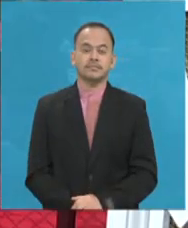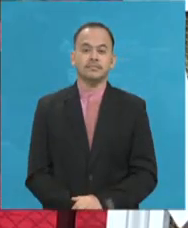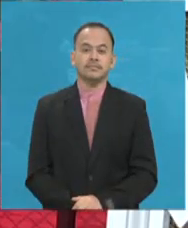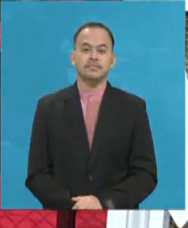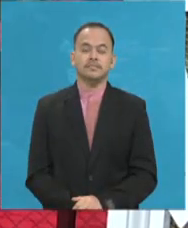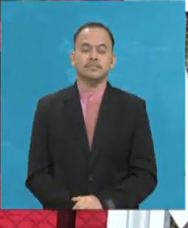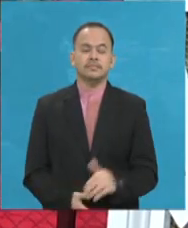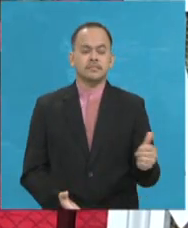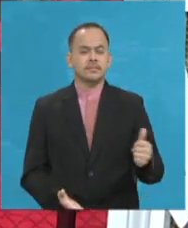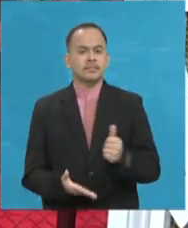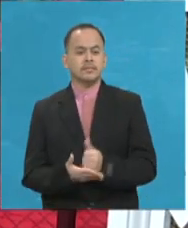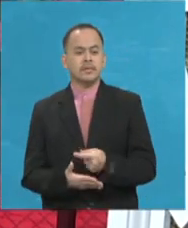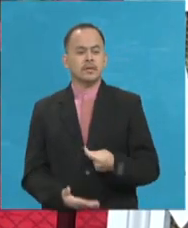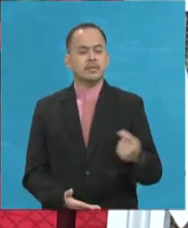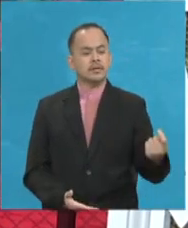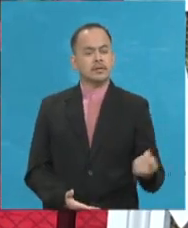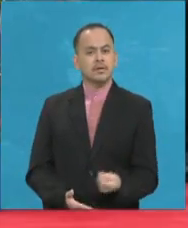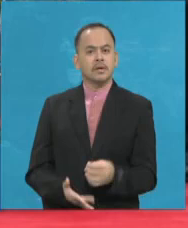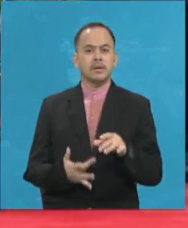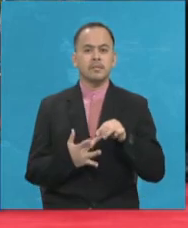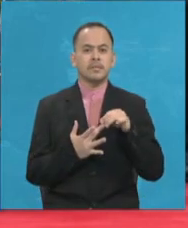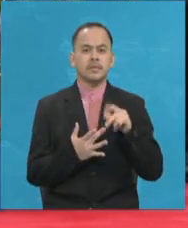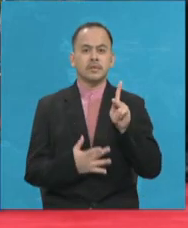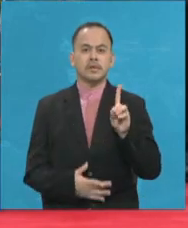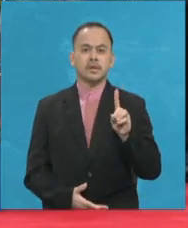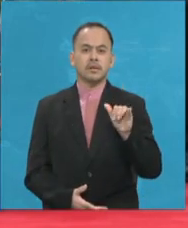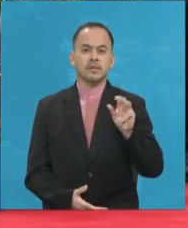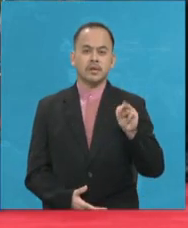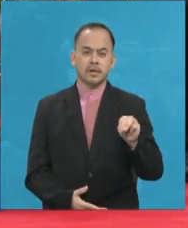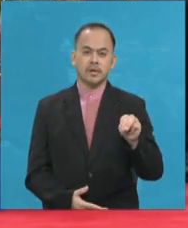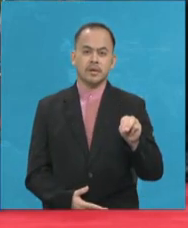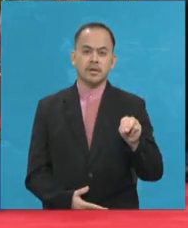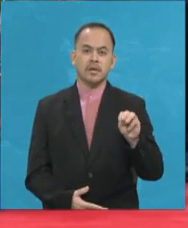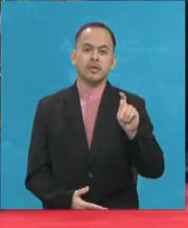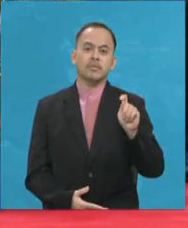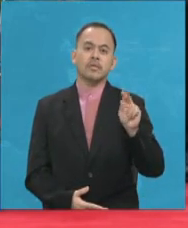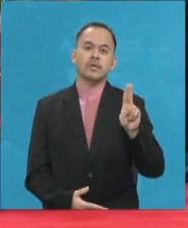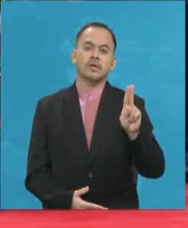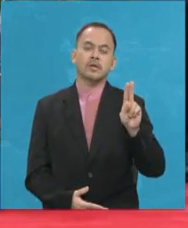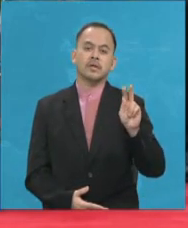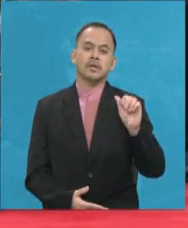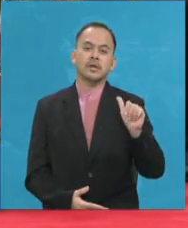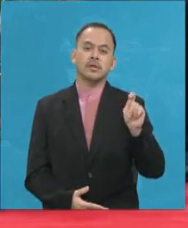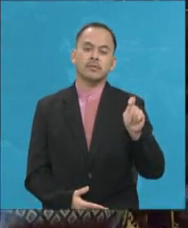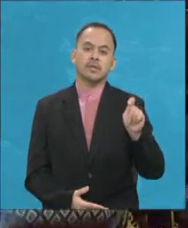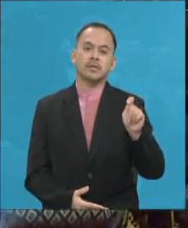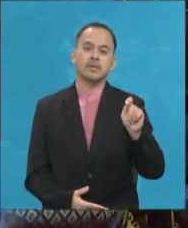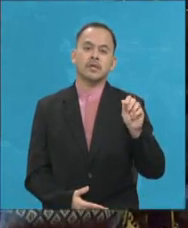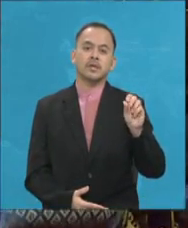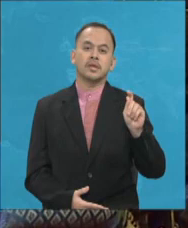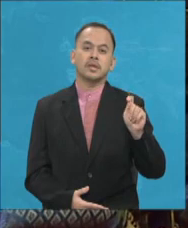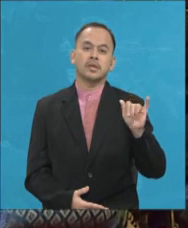juga hadir tetamu tetamu khas kebawah duli Yang Maha Mulia one yang terutama Kyuhyun